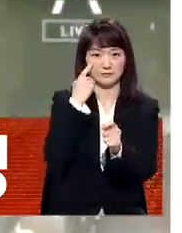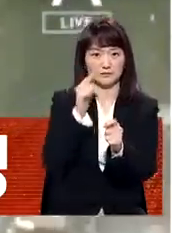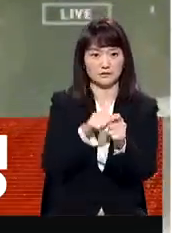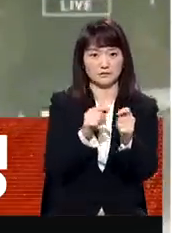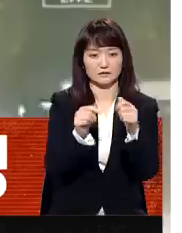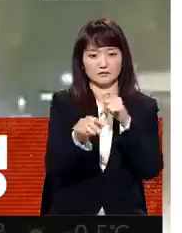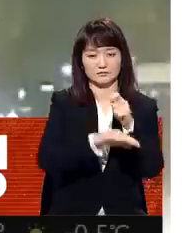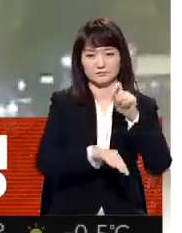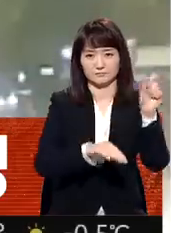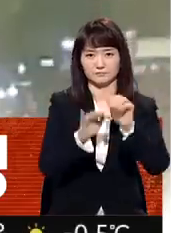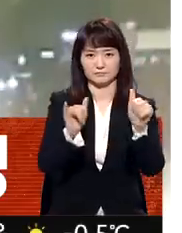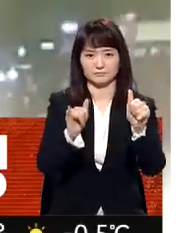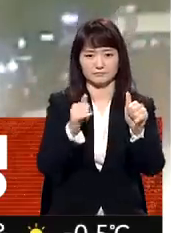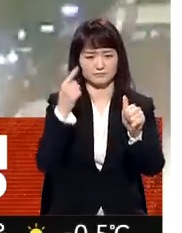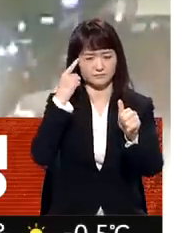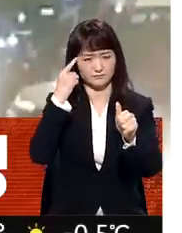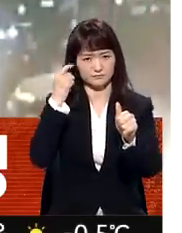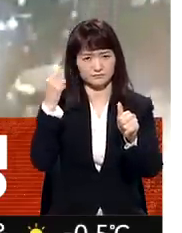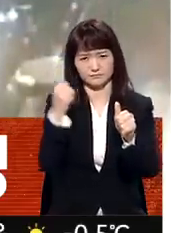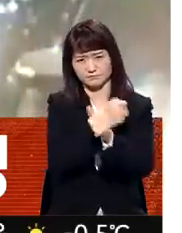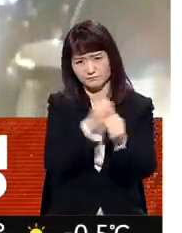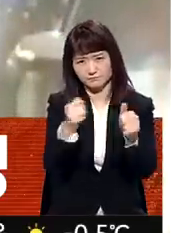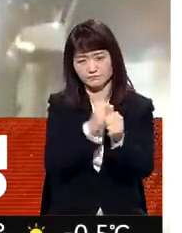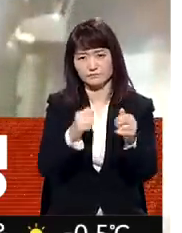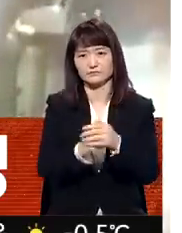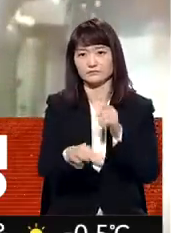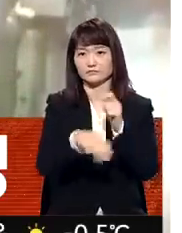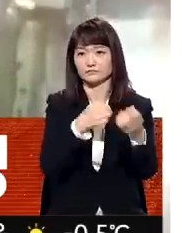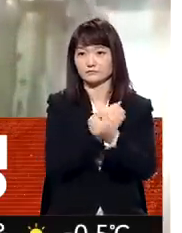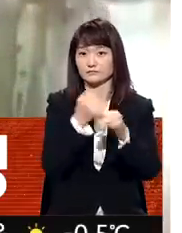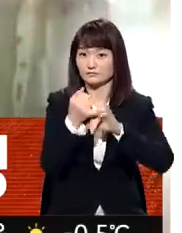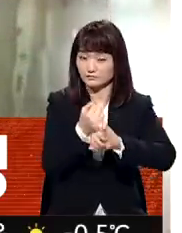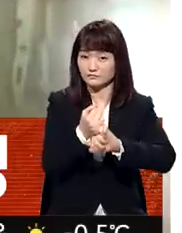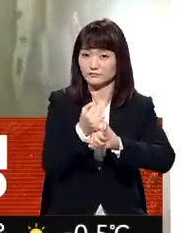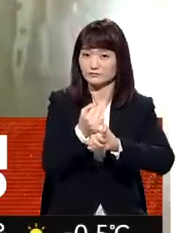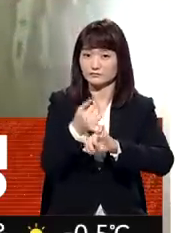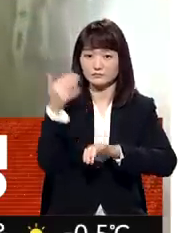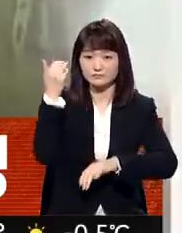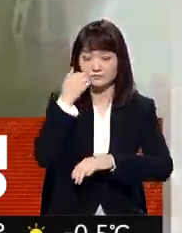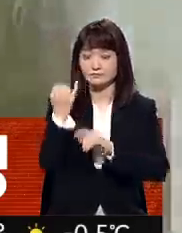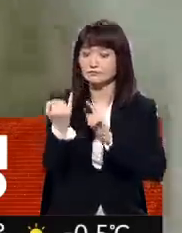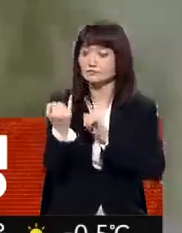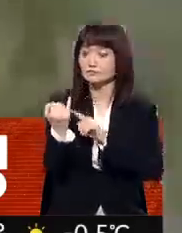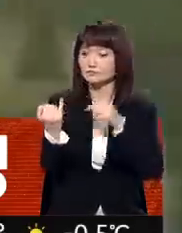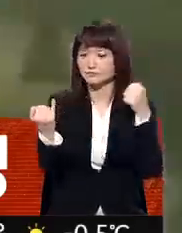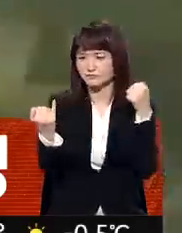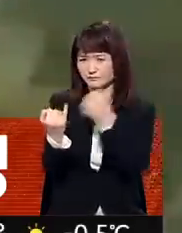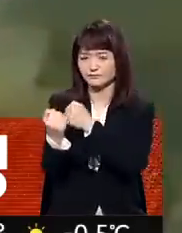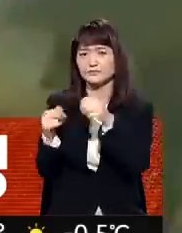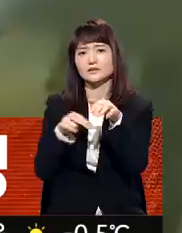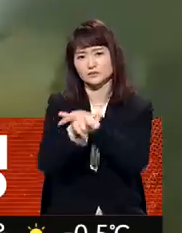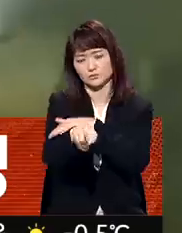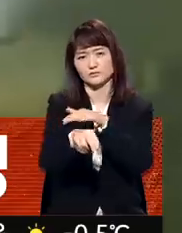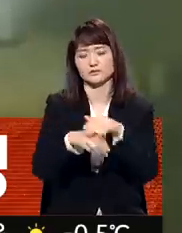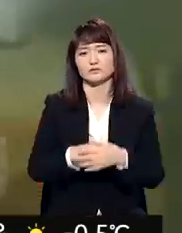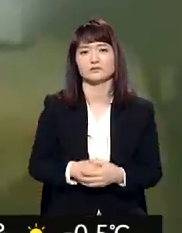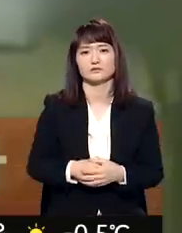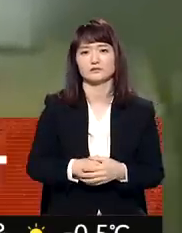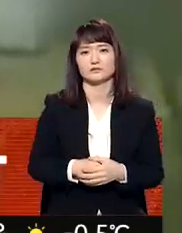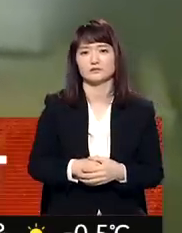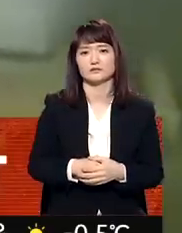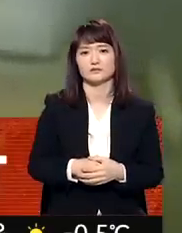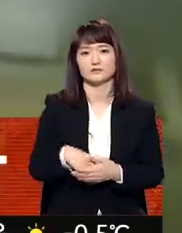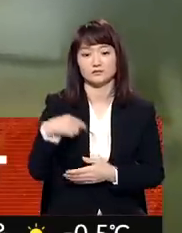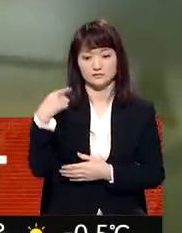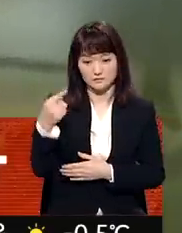무차별 폭행했습니다 그리고 그 택시를 예약했던 승객의 여성 승객이었는데요이 여성 승객도 폭행하고 달아났다고 합니다 경찰은이